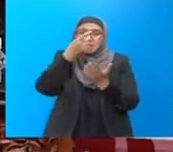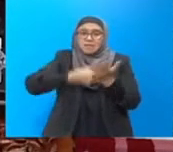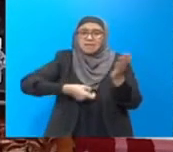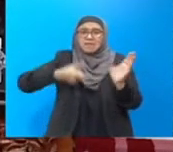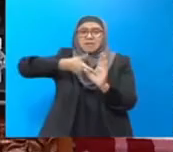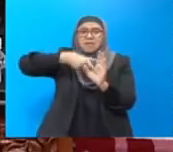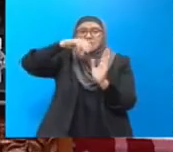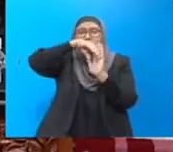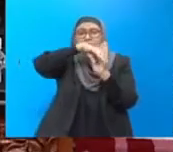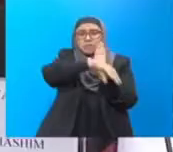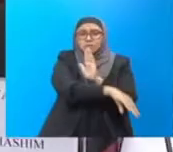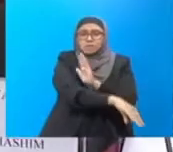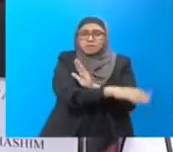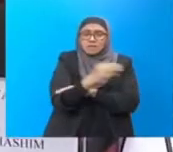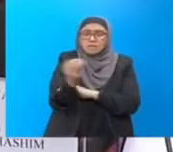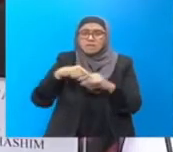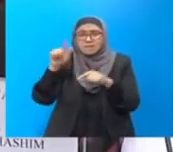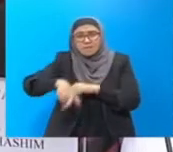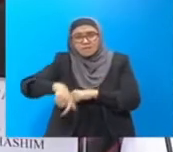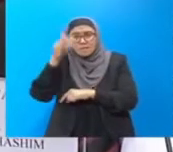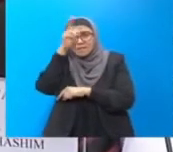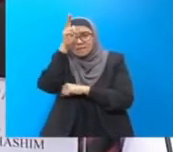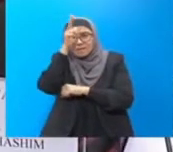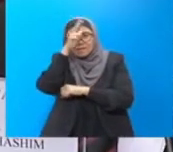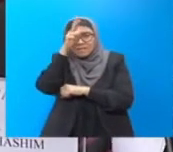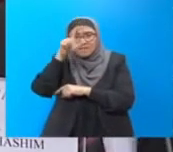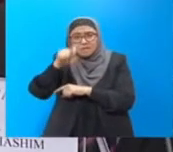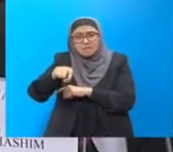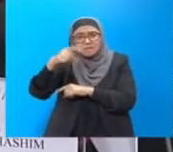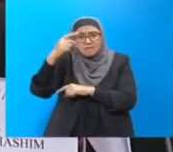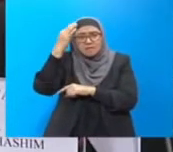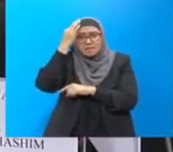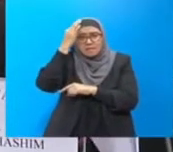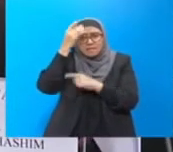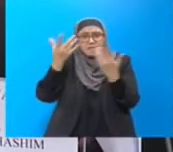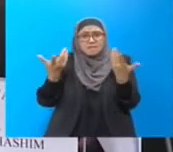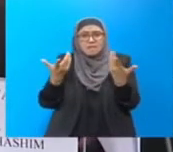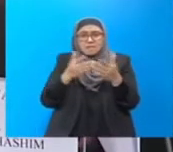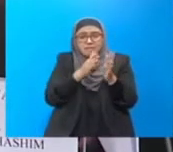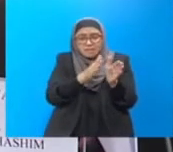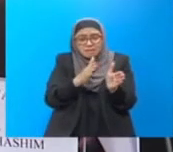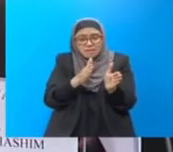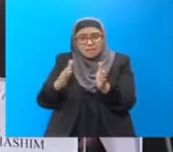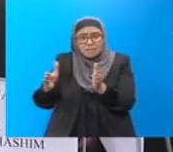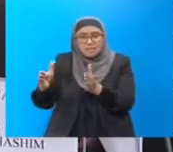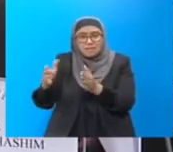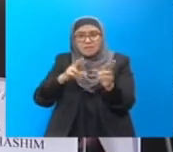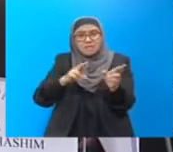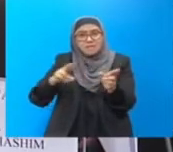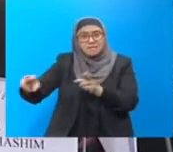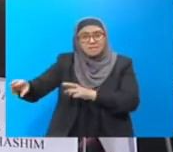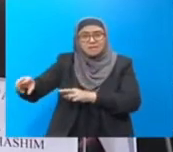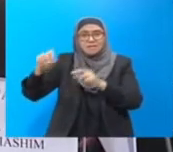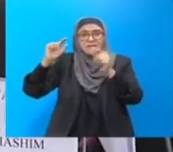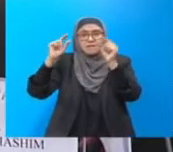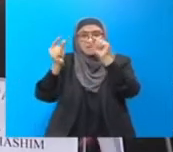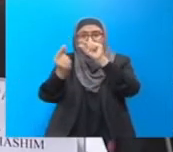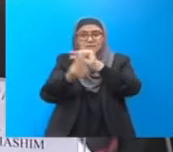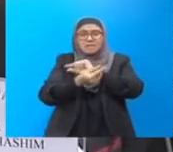kerajaan perlu memikirkan tentang plan bagi mengganti sumber yang sepatunya diberikan